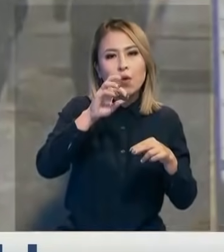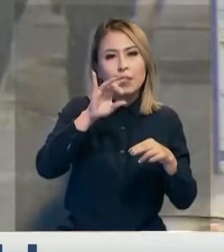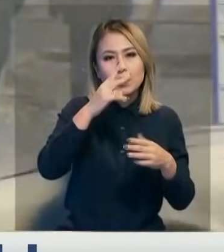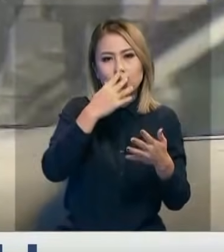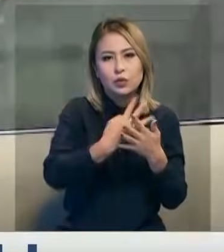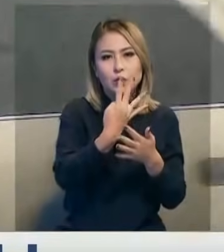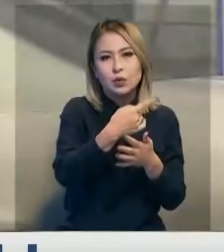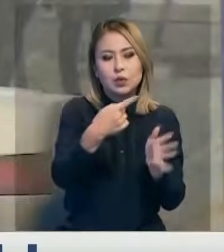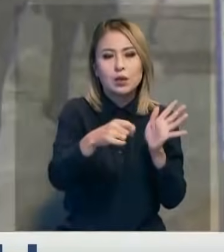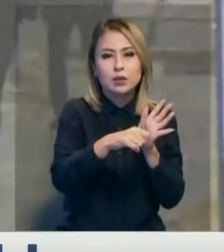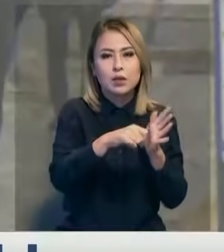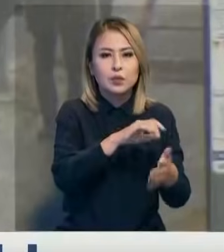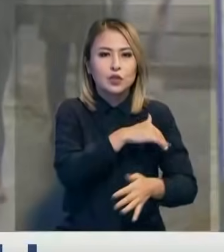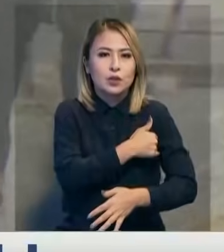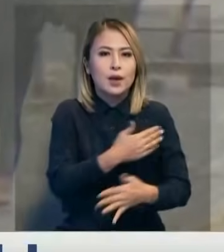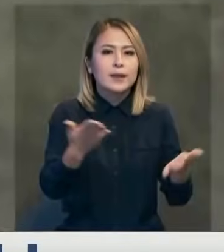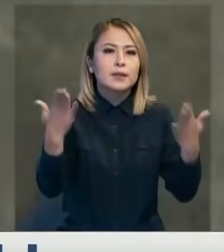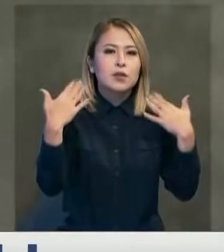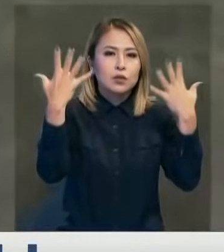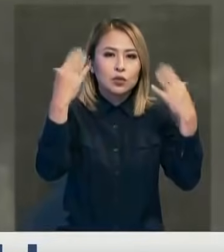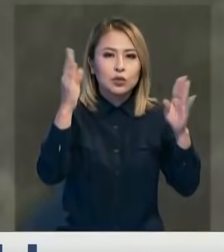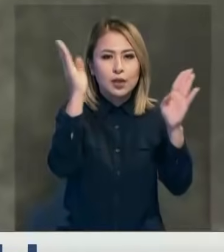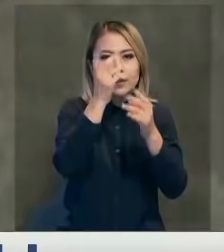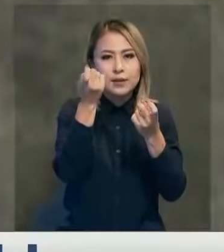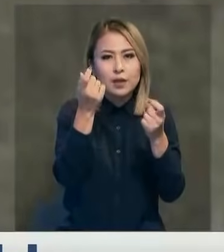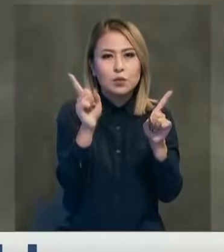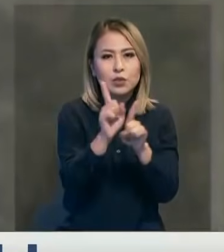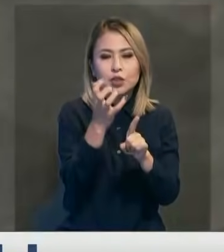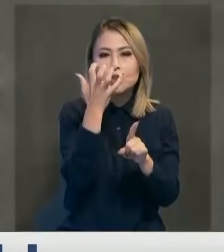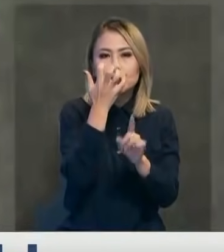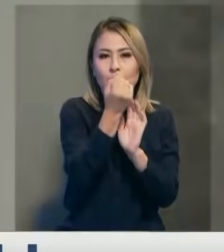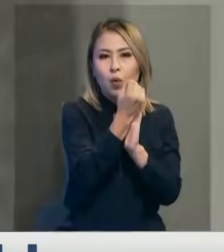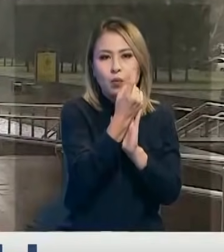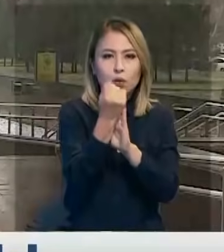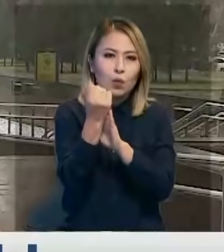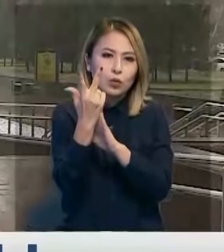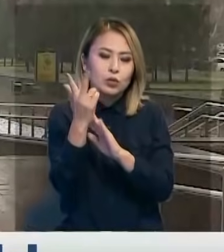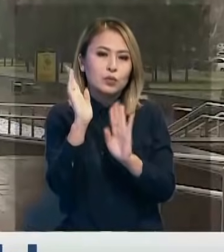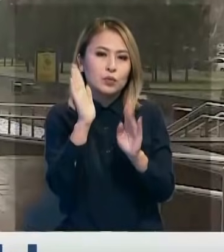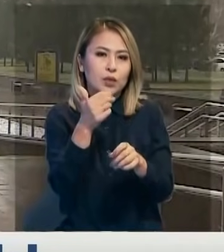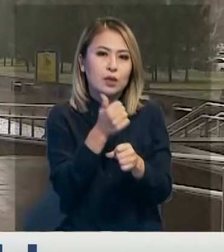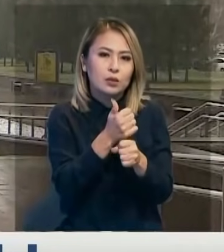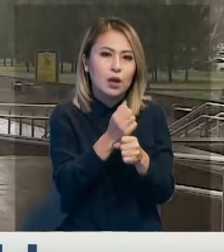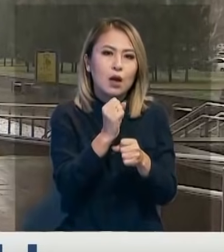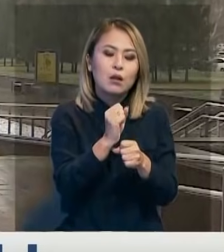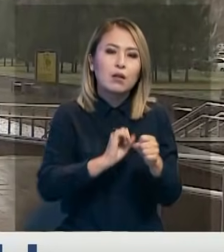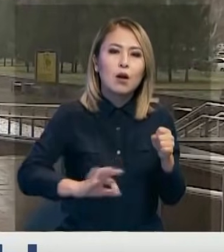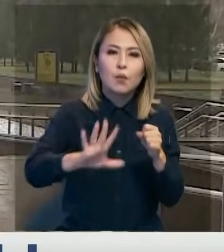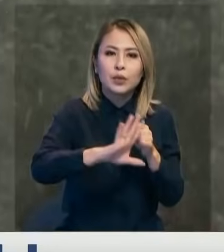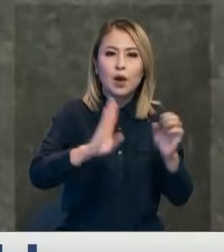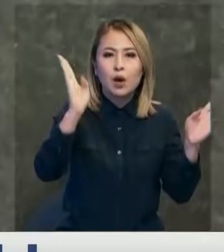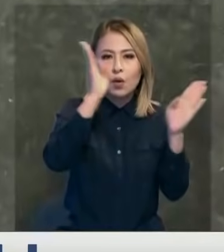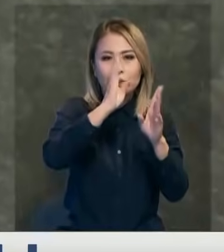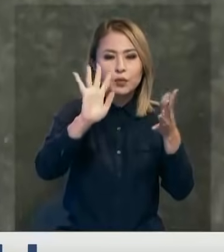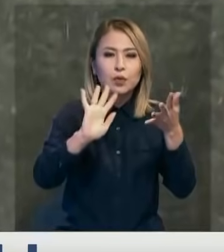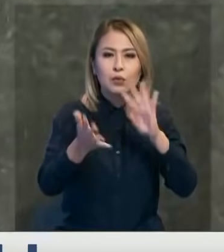термометр көрсеткіші 4-6 градусқа жетеді. Демалыс күндері күн райы сәл де болса жылып, 11-13 градусты құрайды. Ел